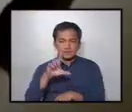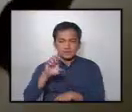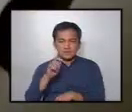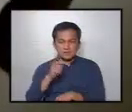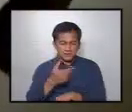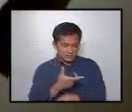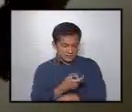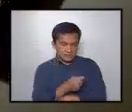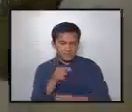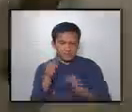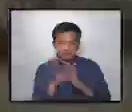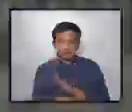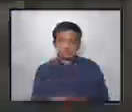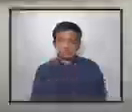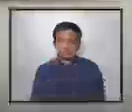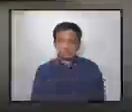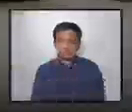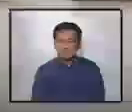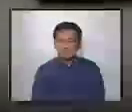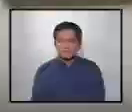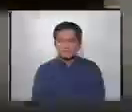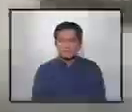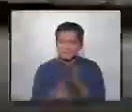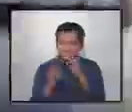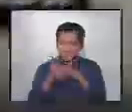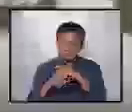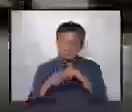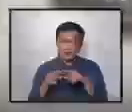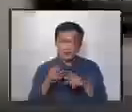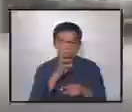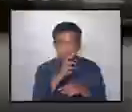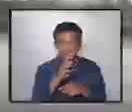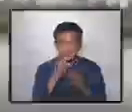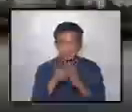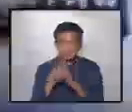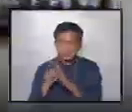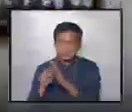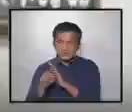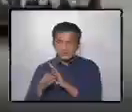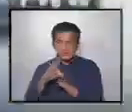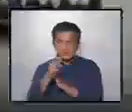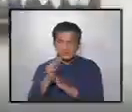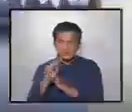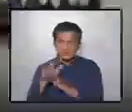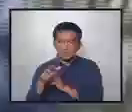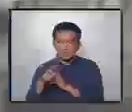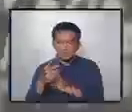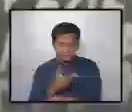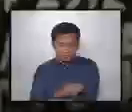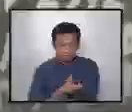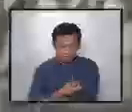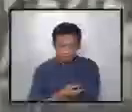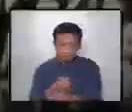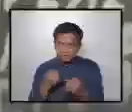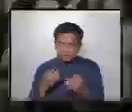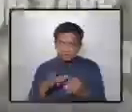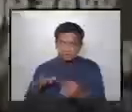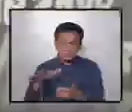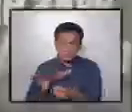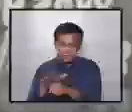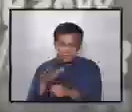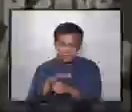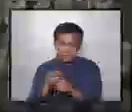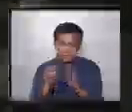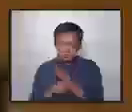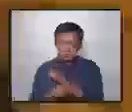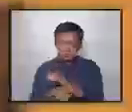lethal injection. Parang di natin napansin pero 6 pa ang pinatay sa lethal injection at karamihan sa mga kaso, rape, murder